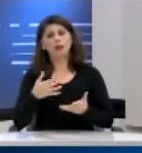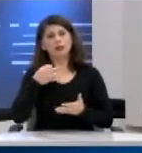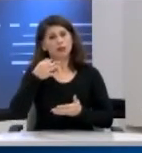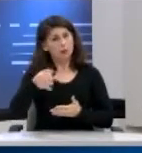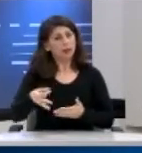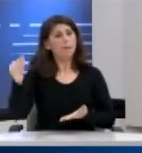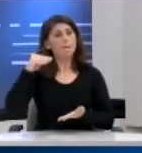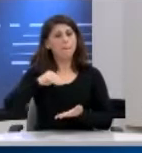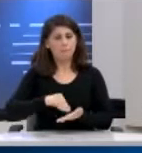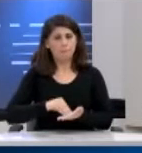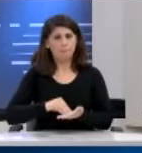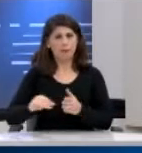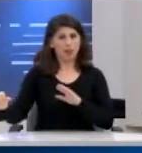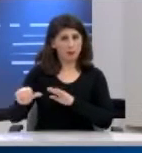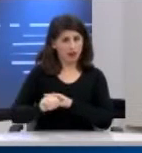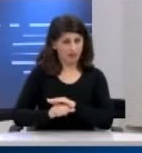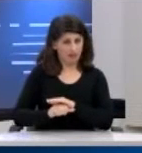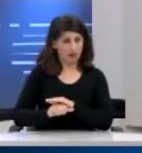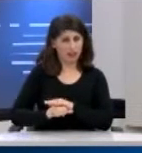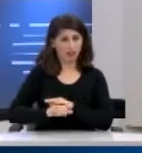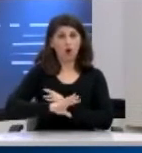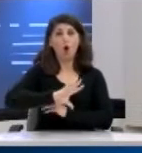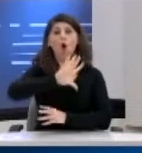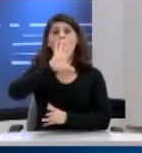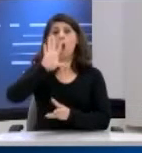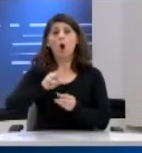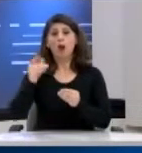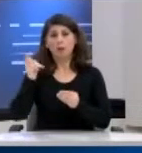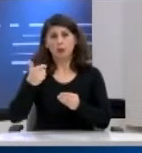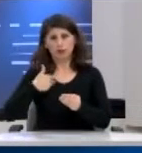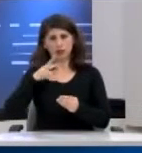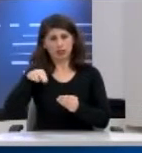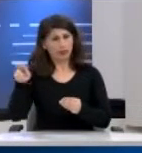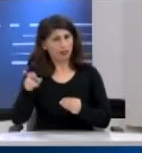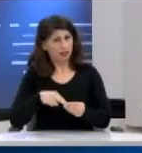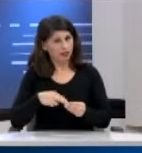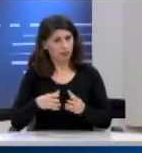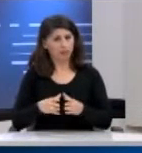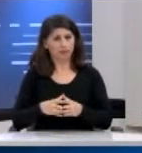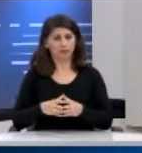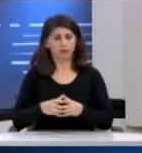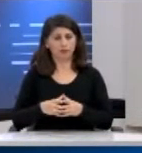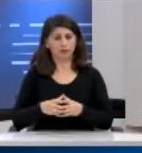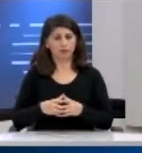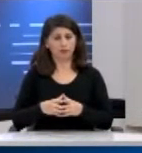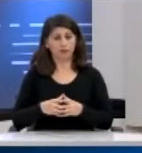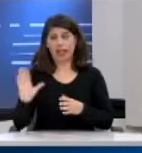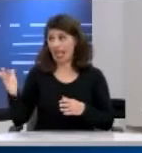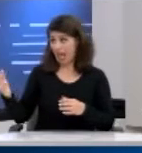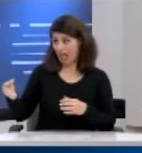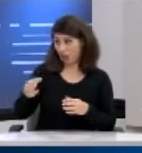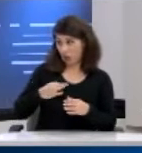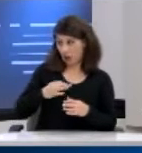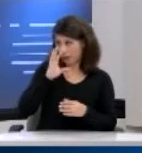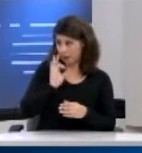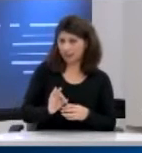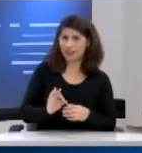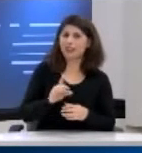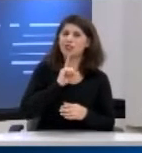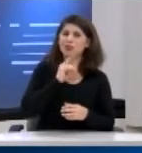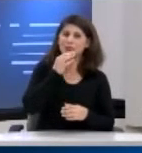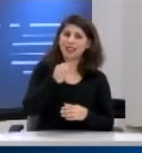επαναφέρετε όλα τα επιδόματα τα οποία εμείς καταργήσαμε. Αν το λέτε αυτό στην πραγματικότητα, είναι σαν να λέτε ότι